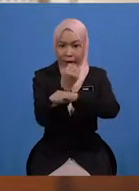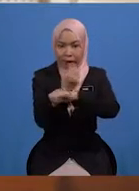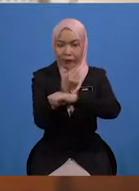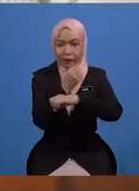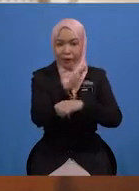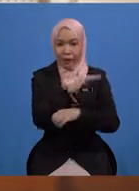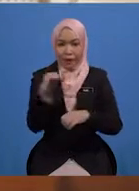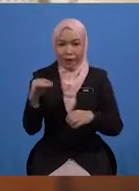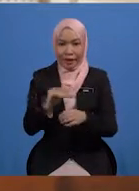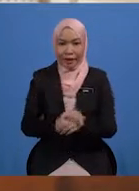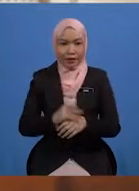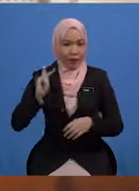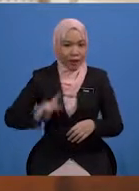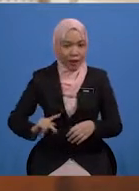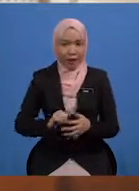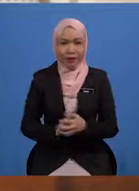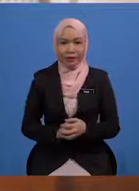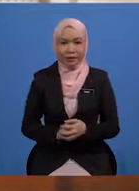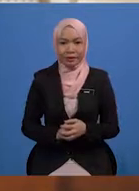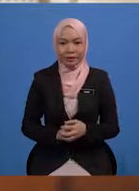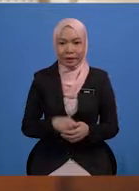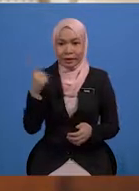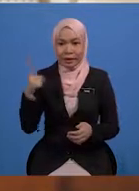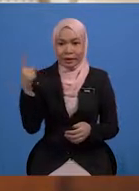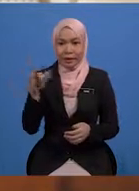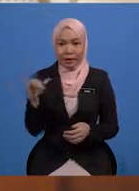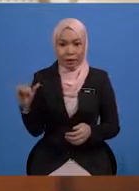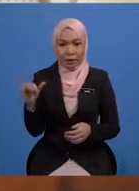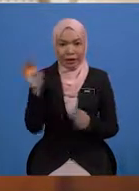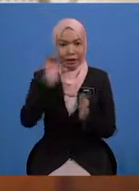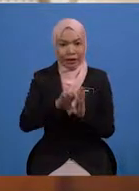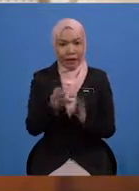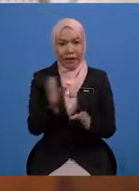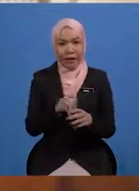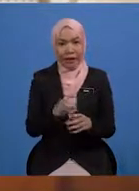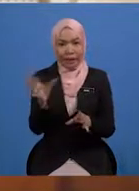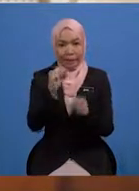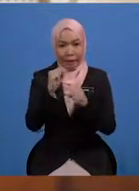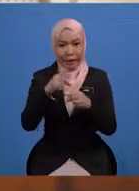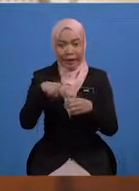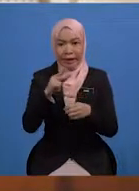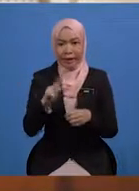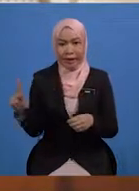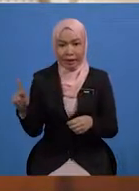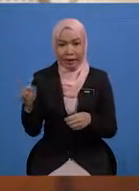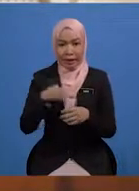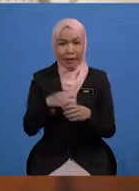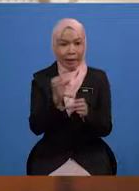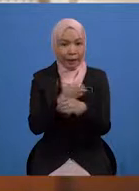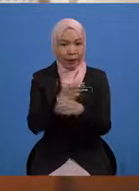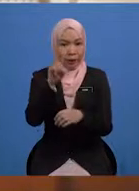Biasanya catan dapat dihasilkan dalam bentuk dua dimensi. Manakala penggunaan warna dan